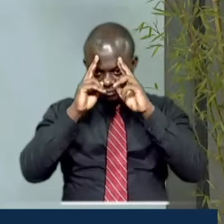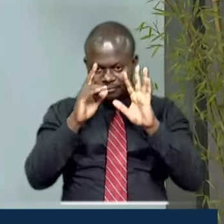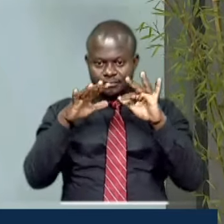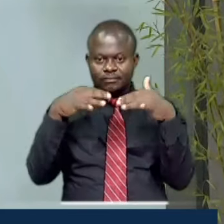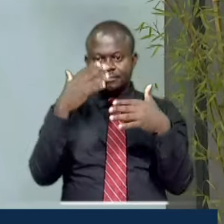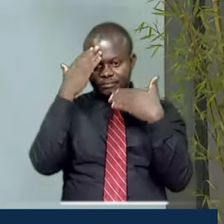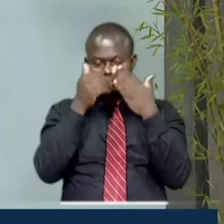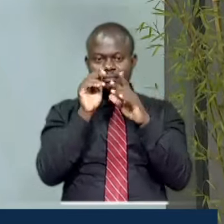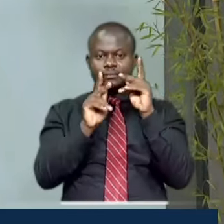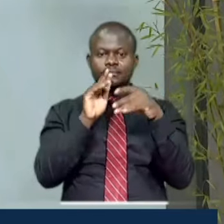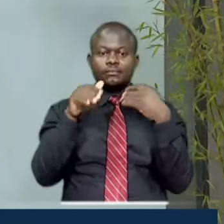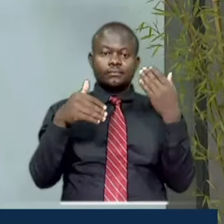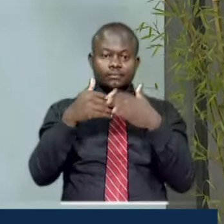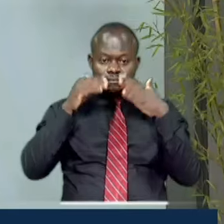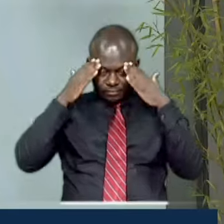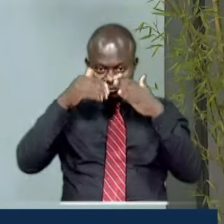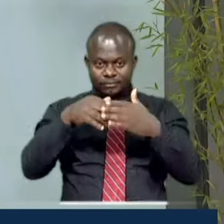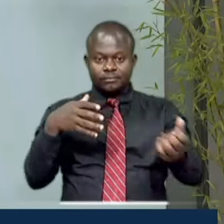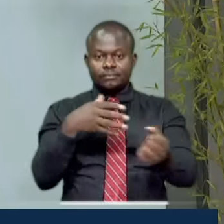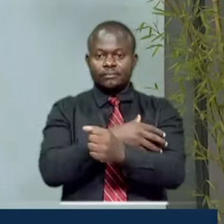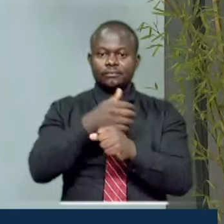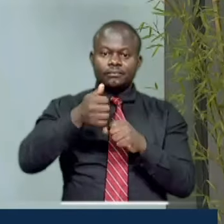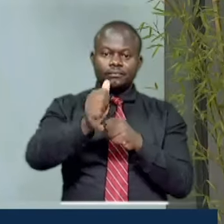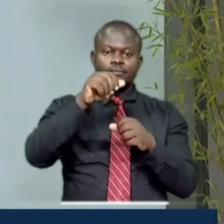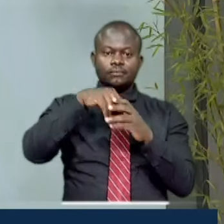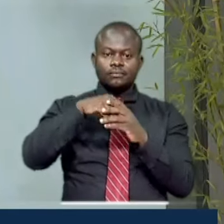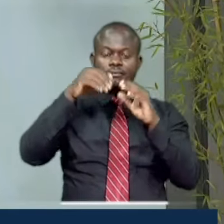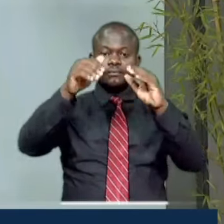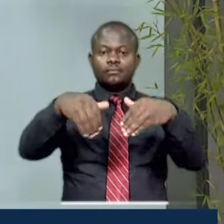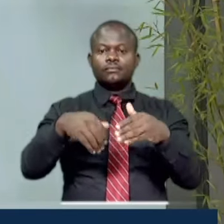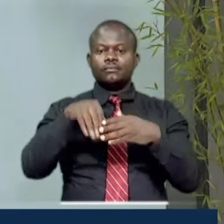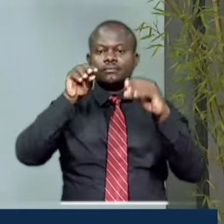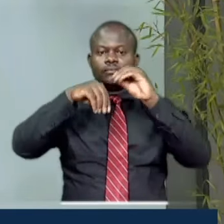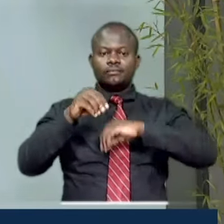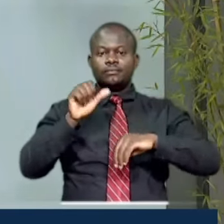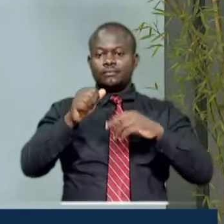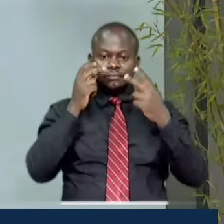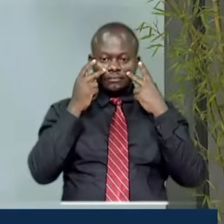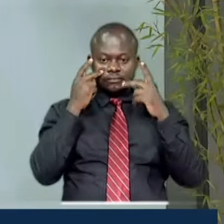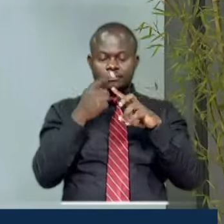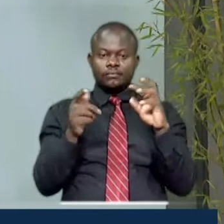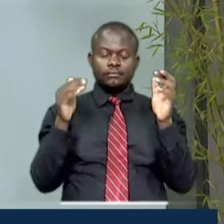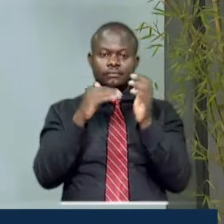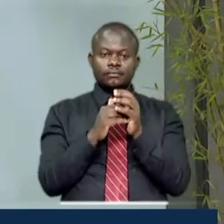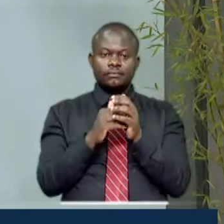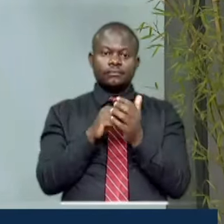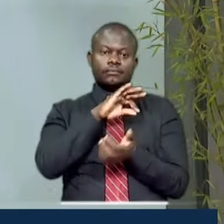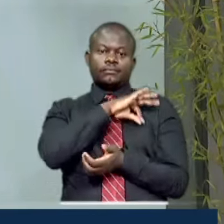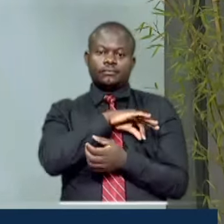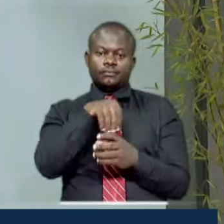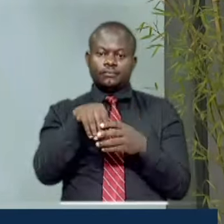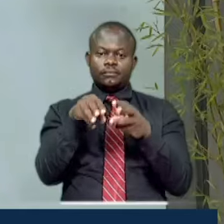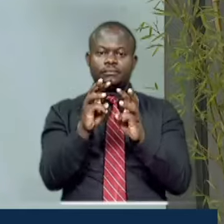ngo wa muturage nawe washyize imbaraga ze mu guhinga n'uwo musaruro awubone kandi anunguke mu